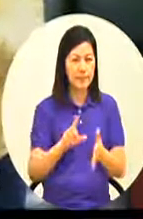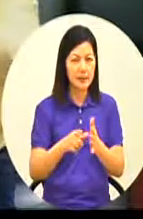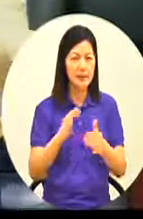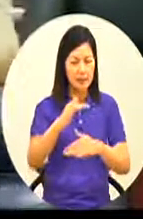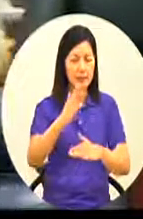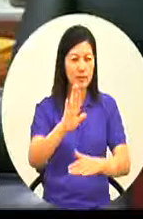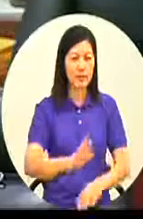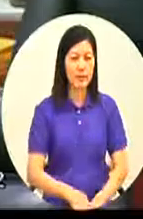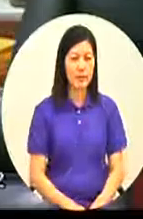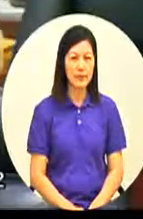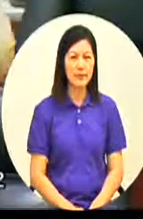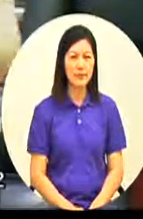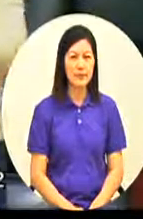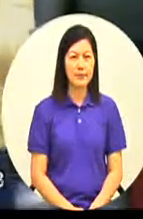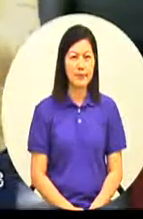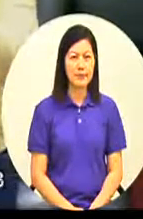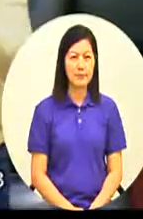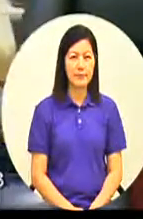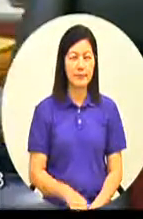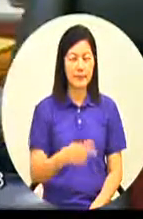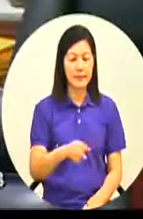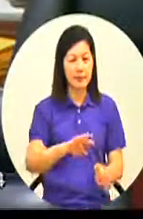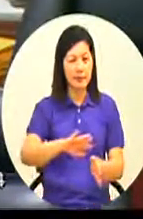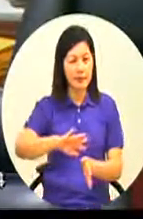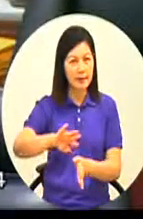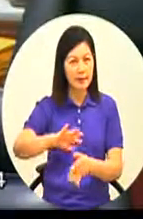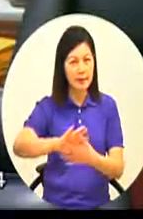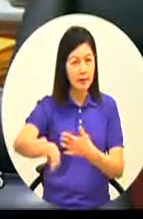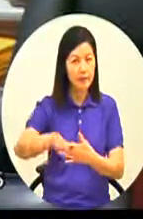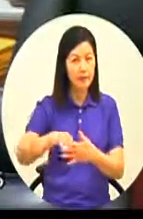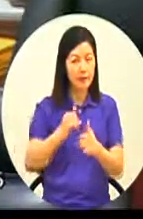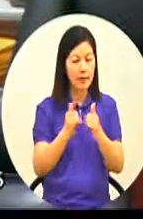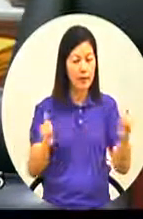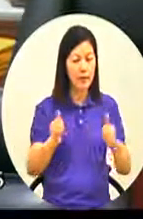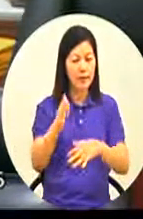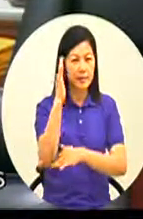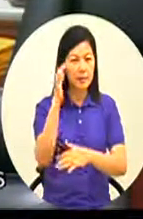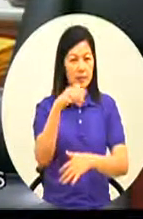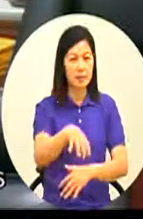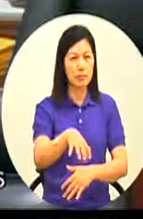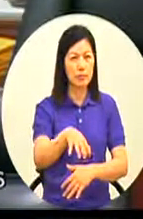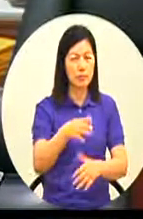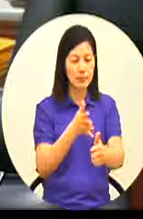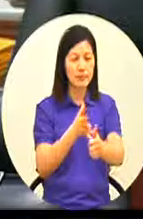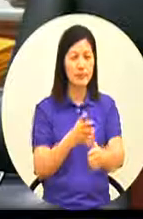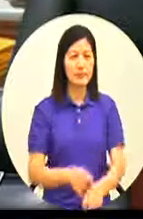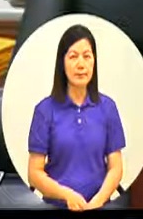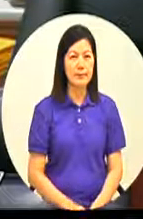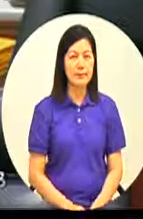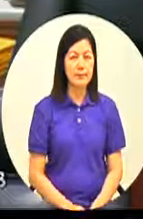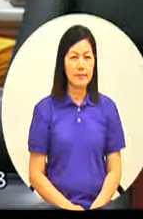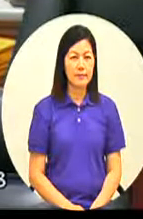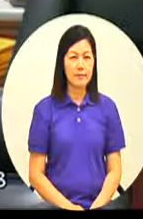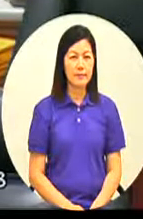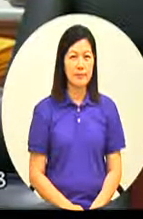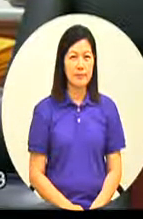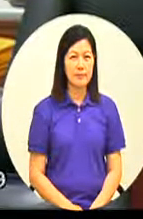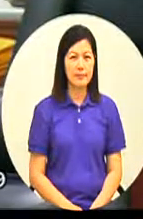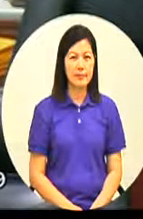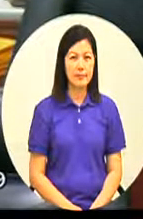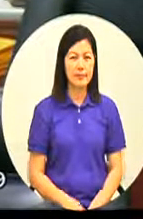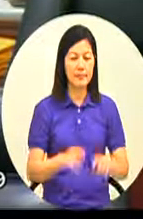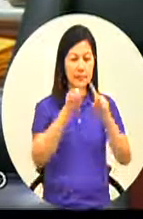好。那另外我再针对我们民政局哈，来民政局。那呢，张局